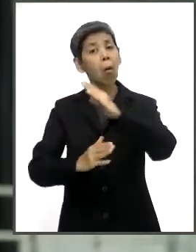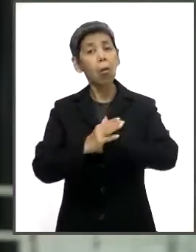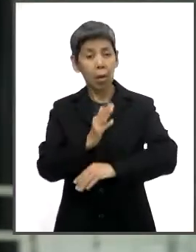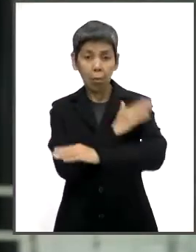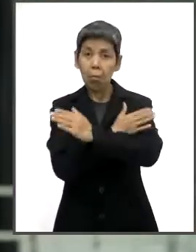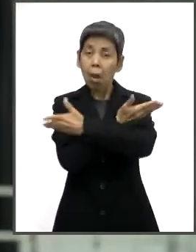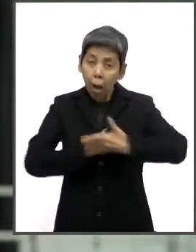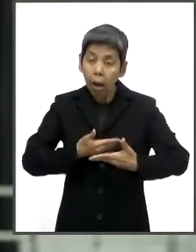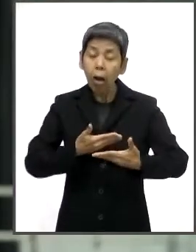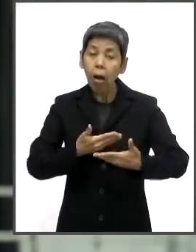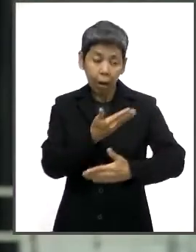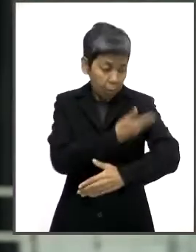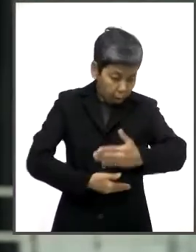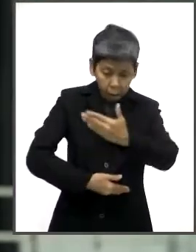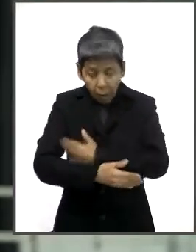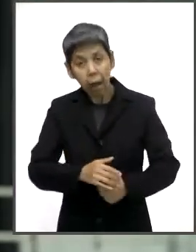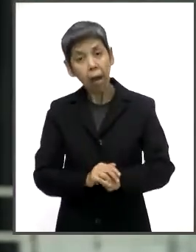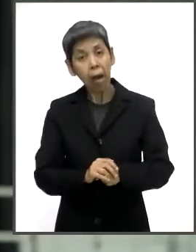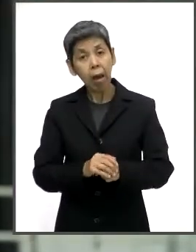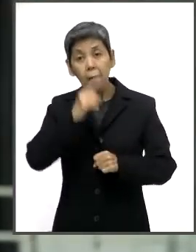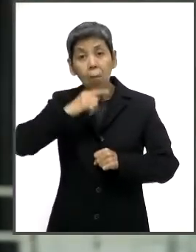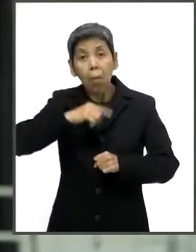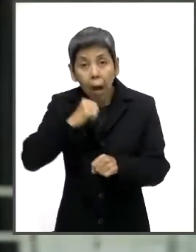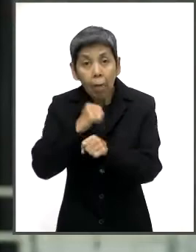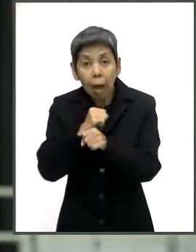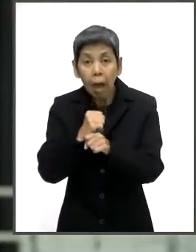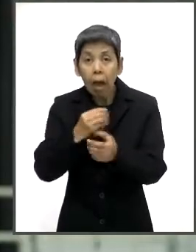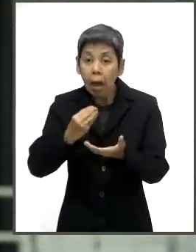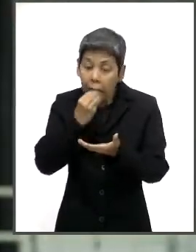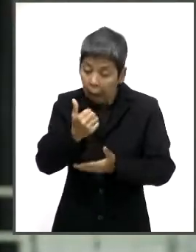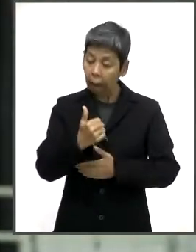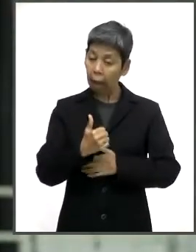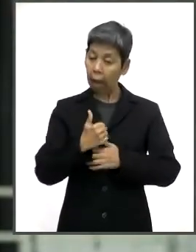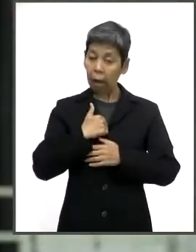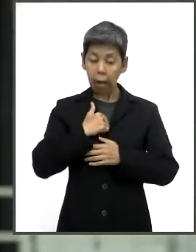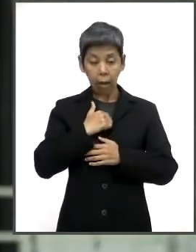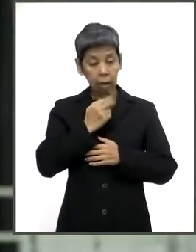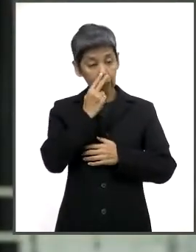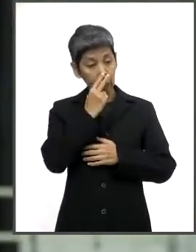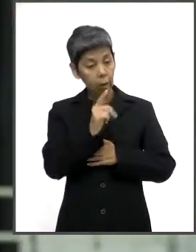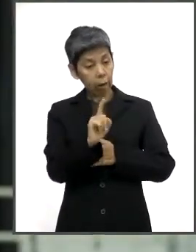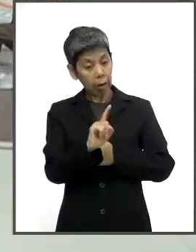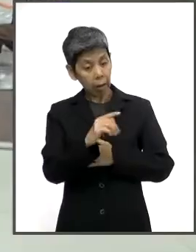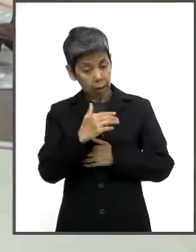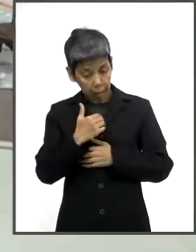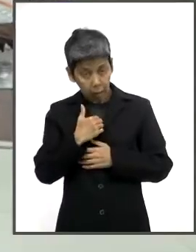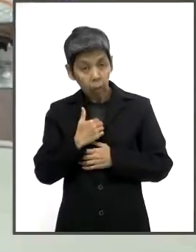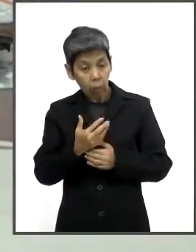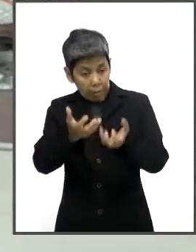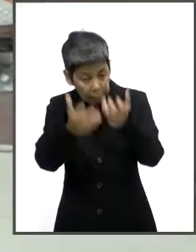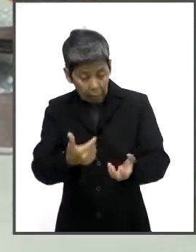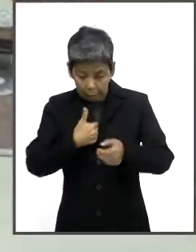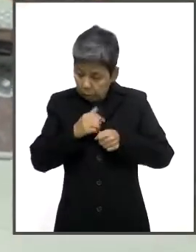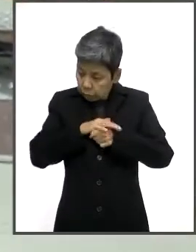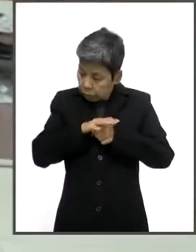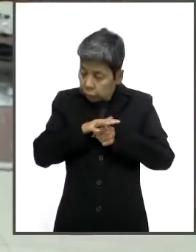การแขนขาดสองข้างสามารถแปรงฟันเองได้กินข้าวเองได้อย่างเงี้ยเรามองแล้วว่าเฮ้ยยังมีคนเป็นเ